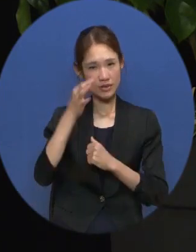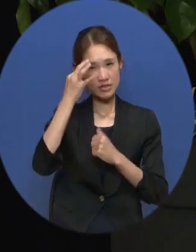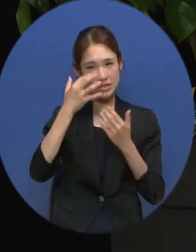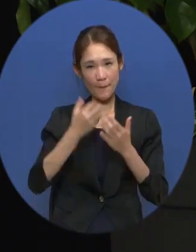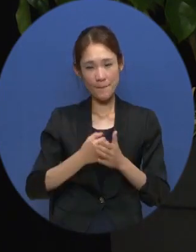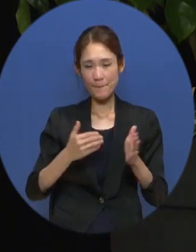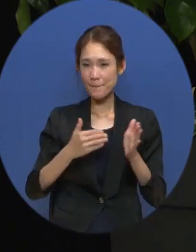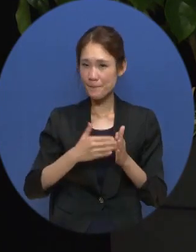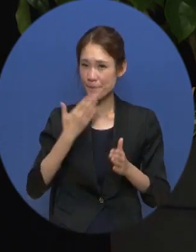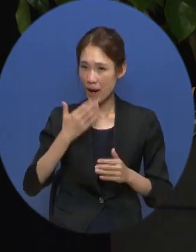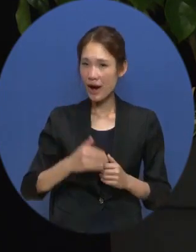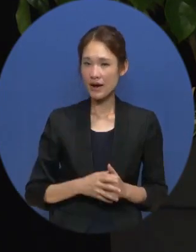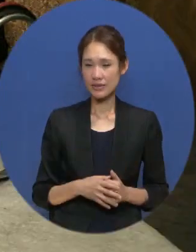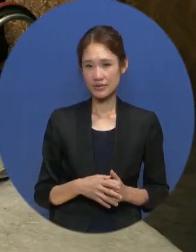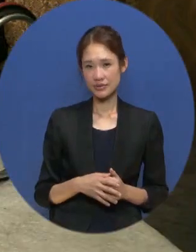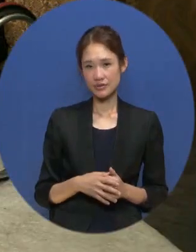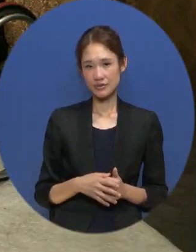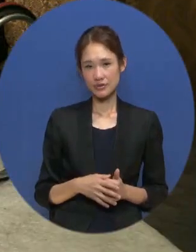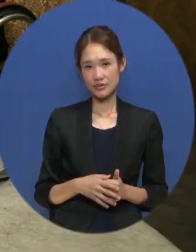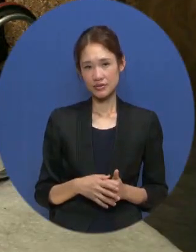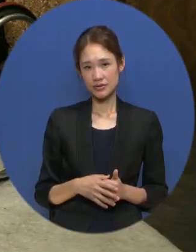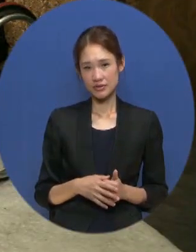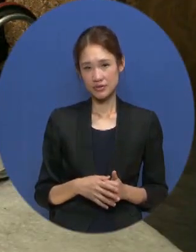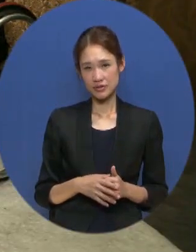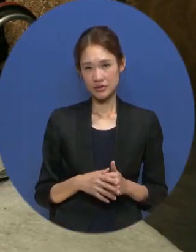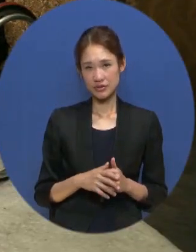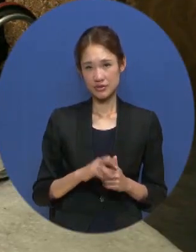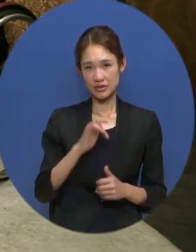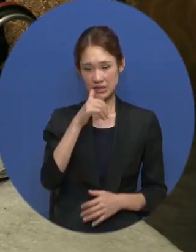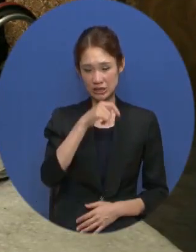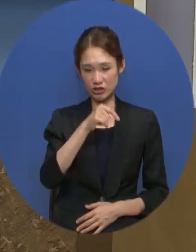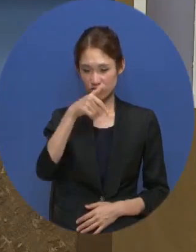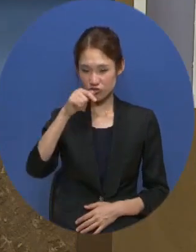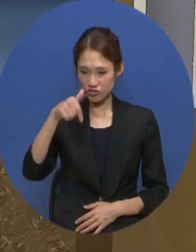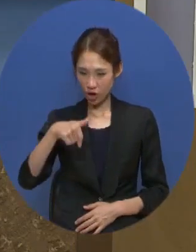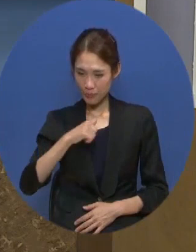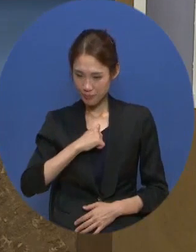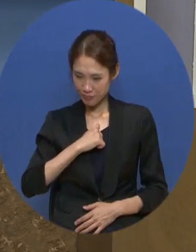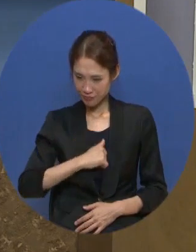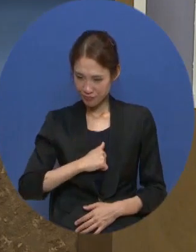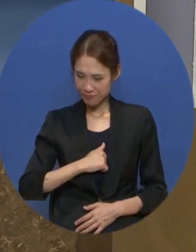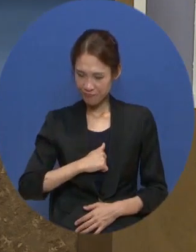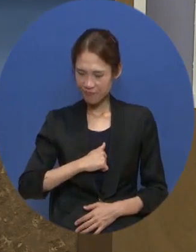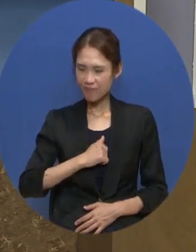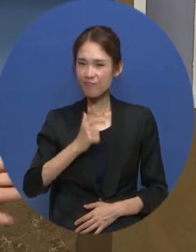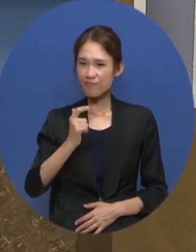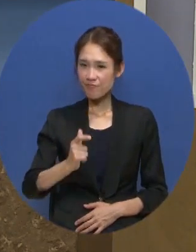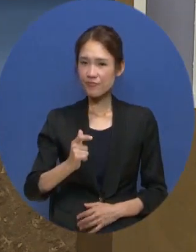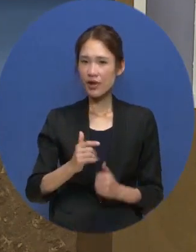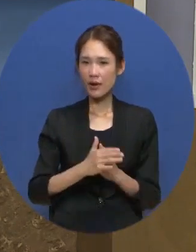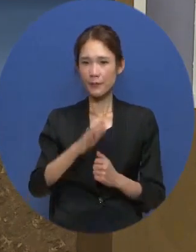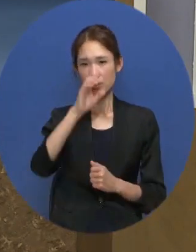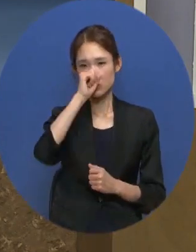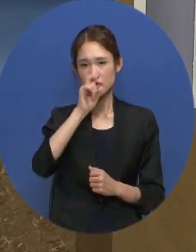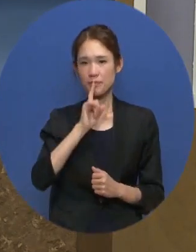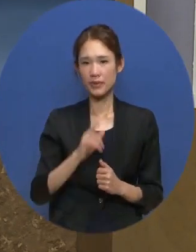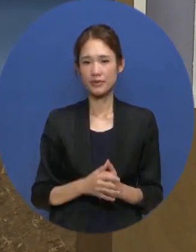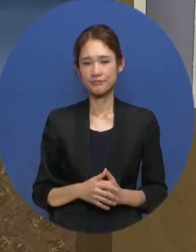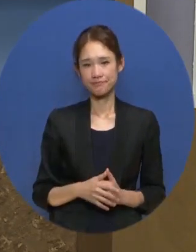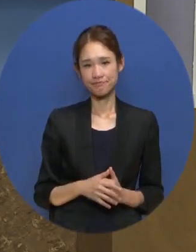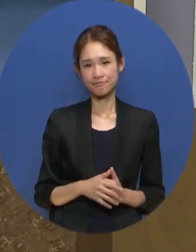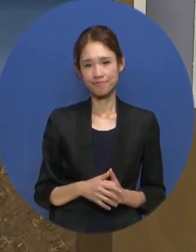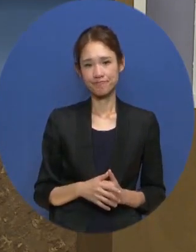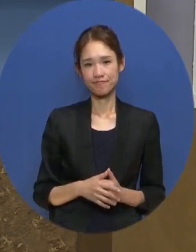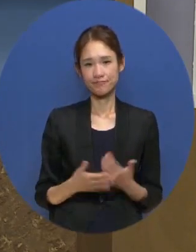수 있다고 생각을 합니다. 지구력이라든지 또 이제 인내심, 강한 인내심이 강점이다라고 말씀해